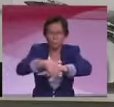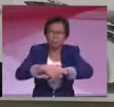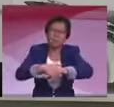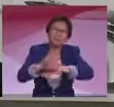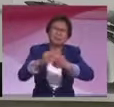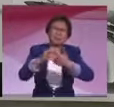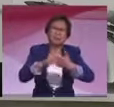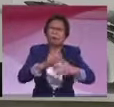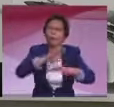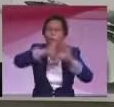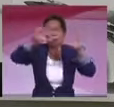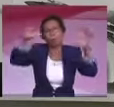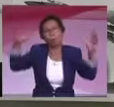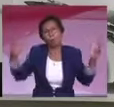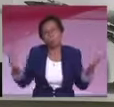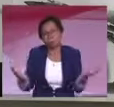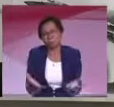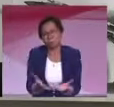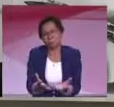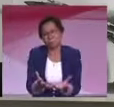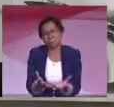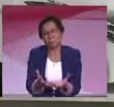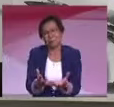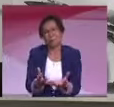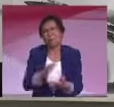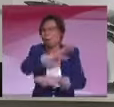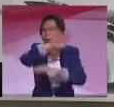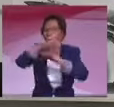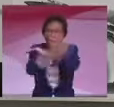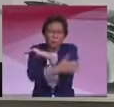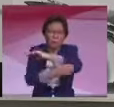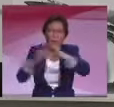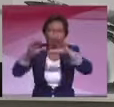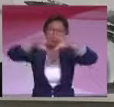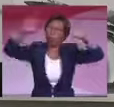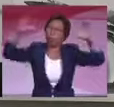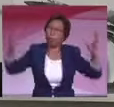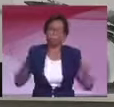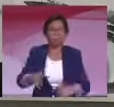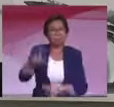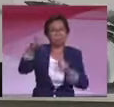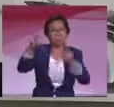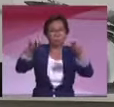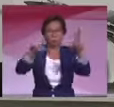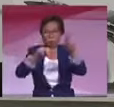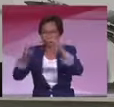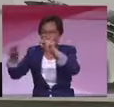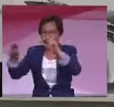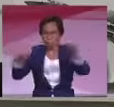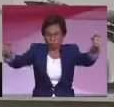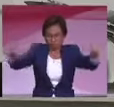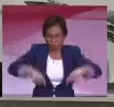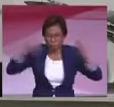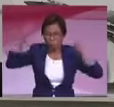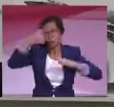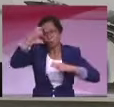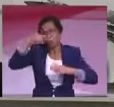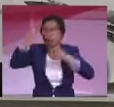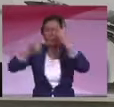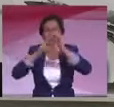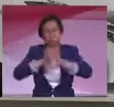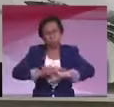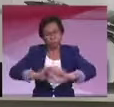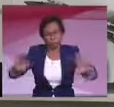kata seluruh dunia, seluruh negara di dalam dunia tidak dibenarkan masuk ke negara kita untuk pelancongan.